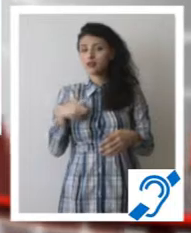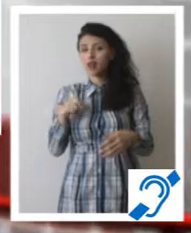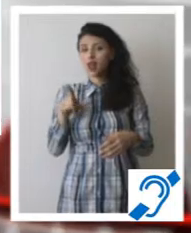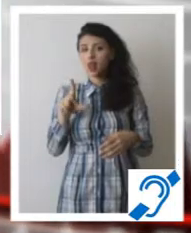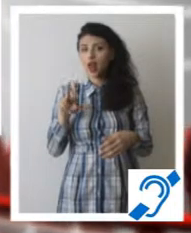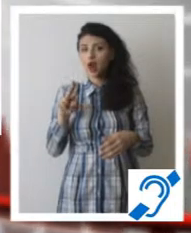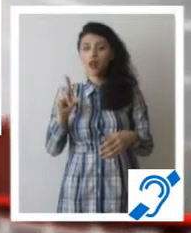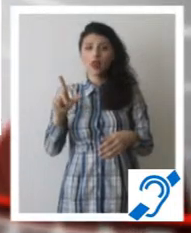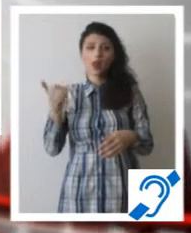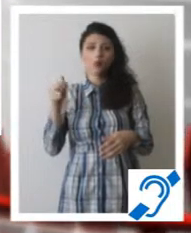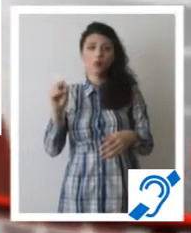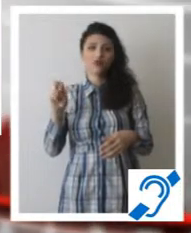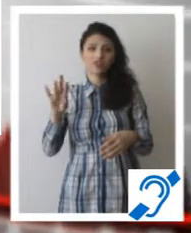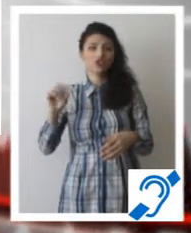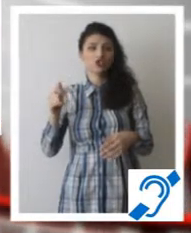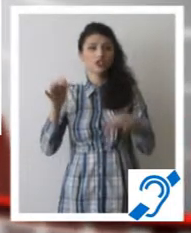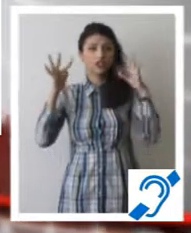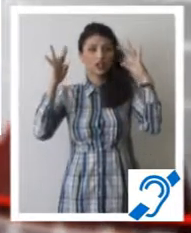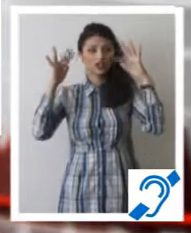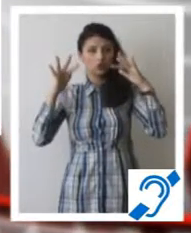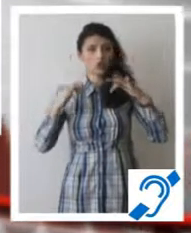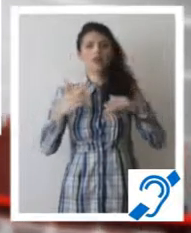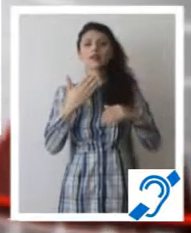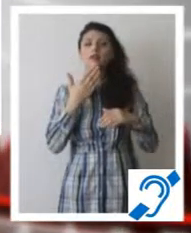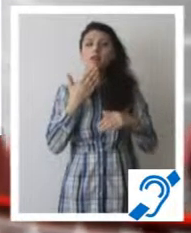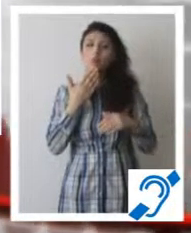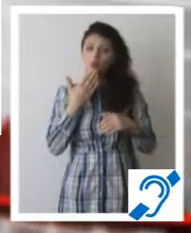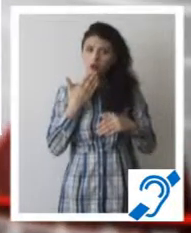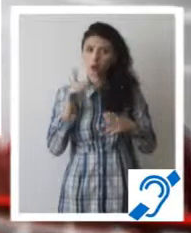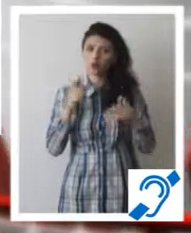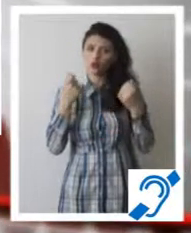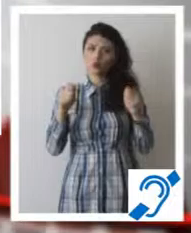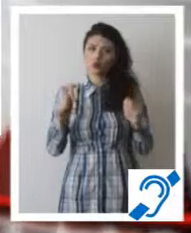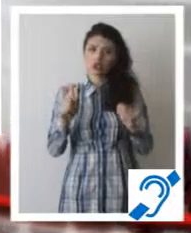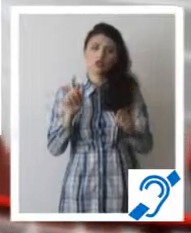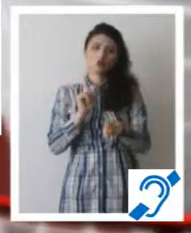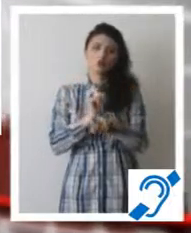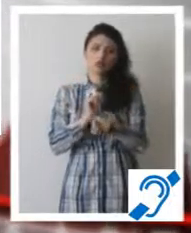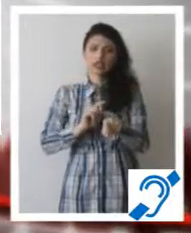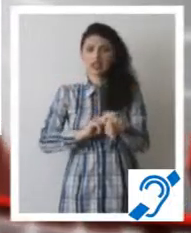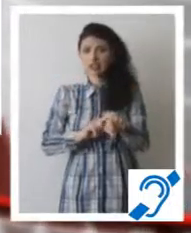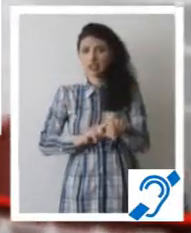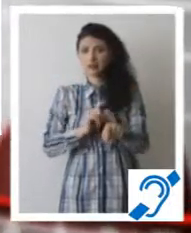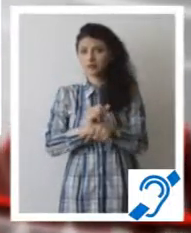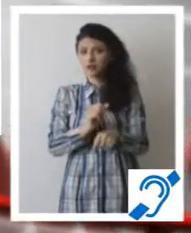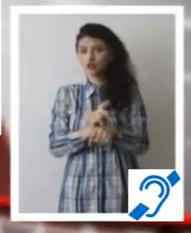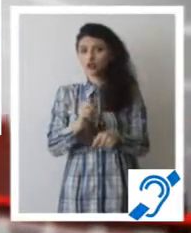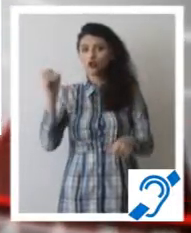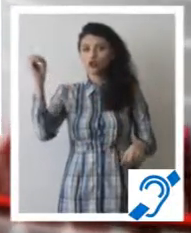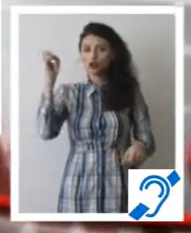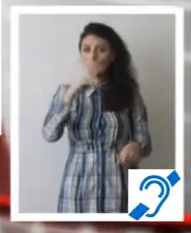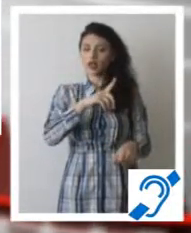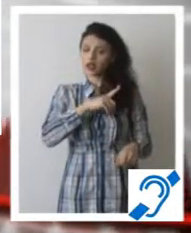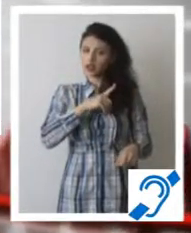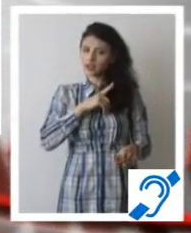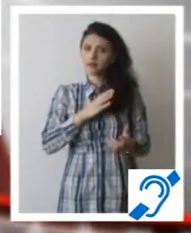și nisoare, dar acestea vor fi temporare. Vor fi și perioade, chiar dacă scurte de timp, în care soarele își va face